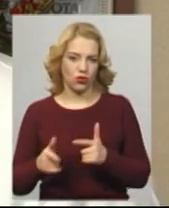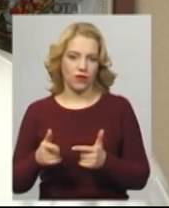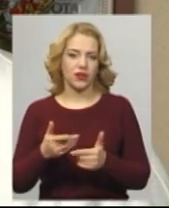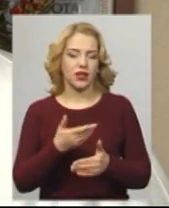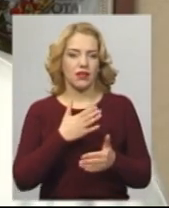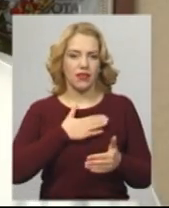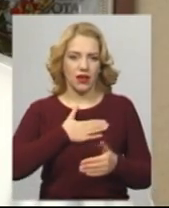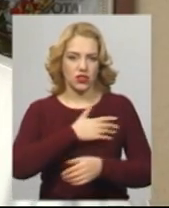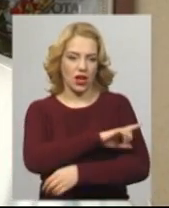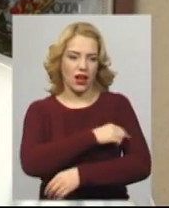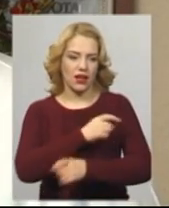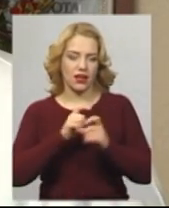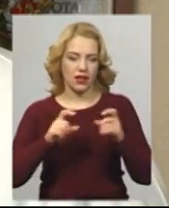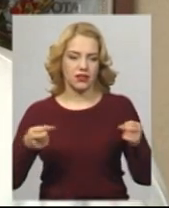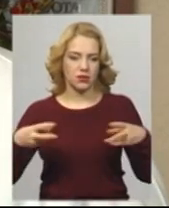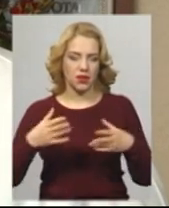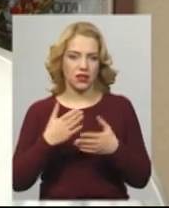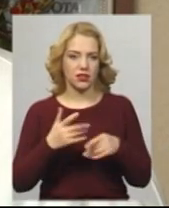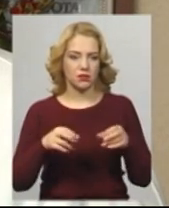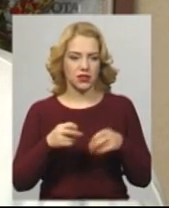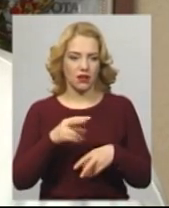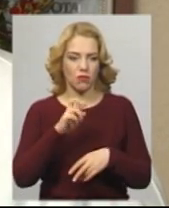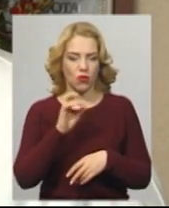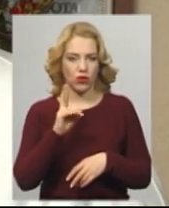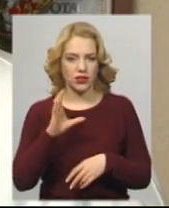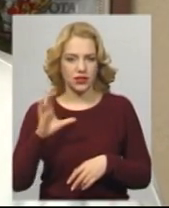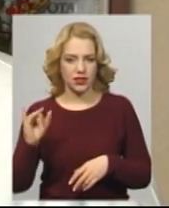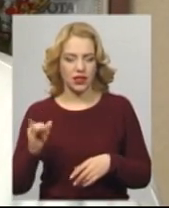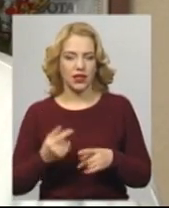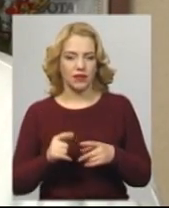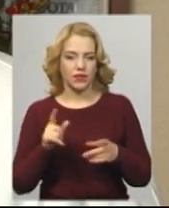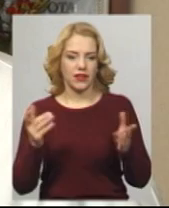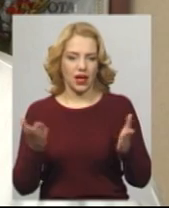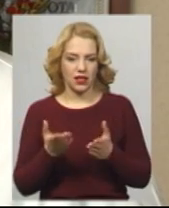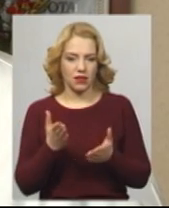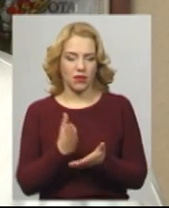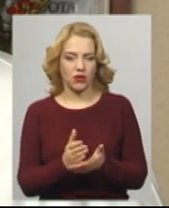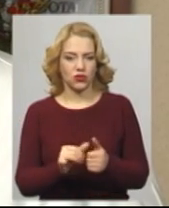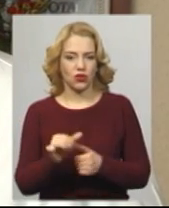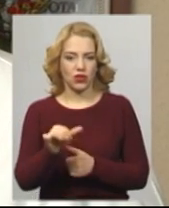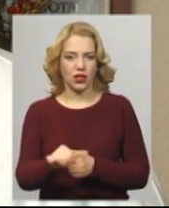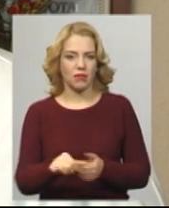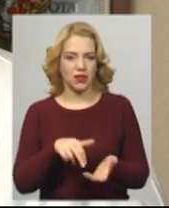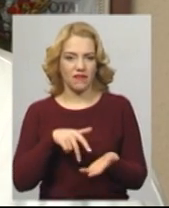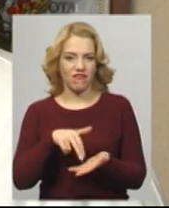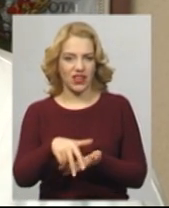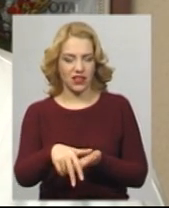спеціальна, в нас є такі бокси, їх достатньо. Так звані мейцеровські бокси, які мають окремий вихід.